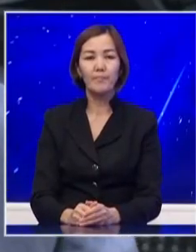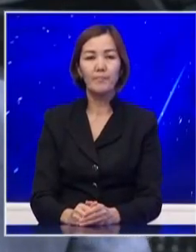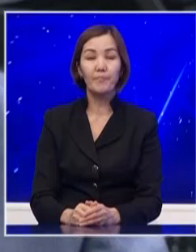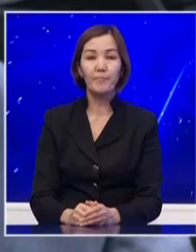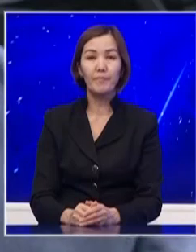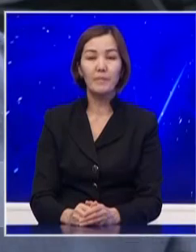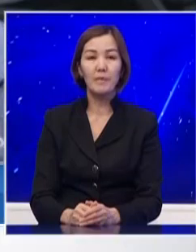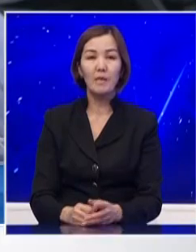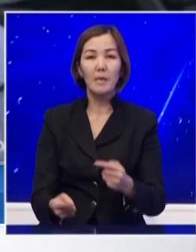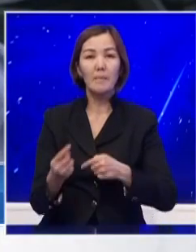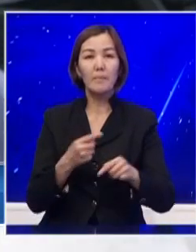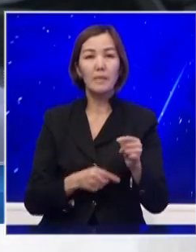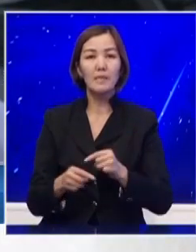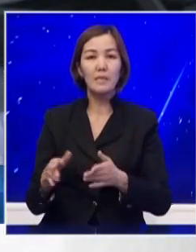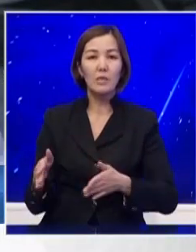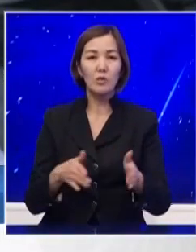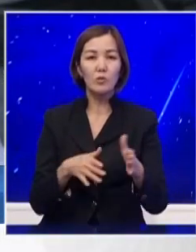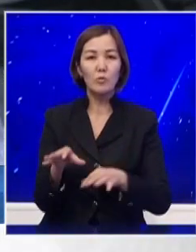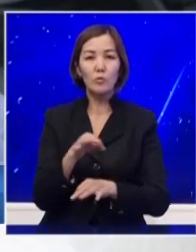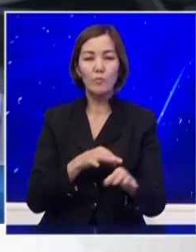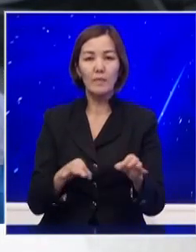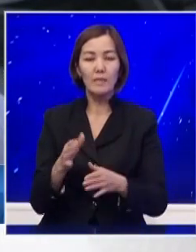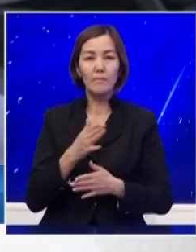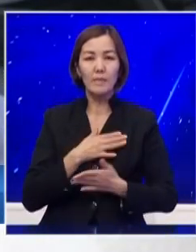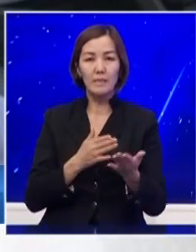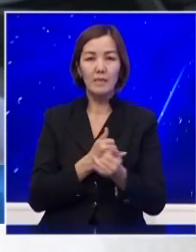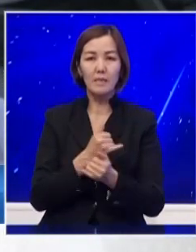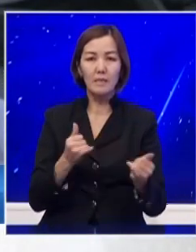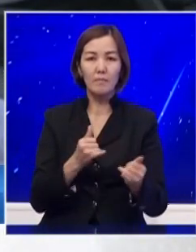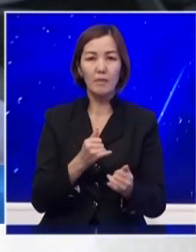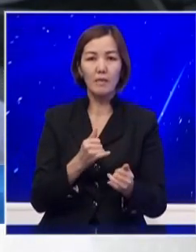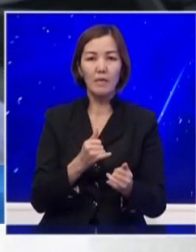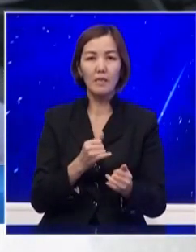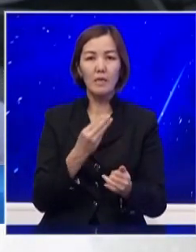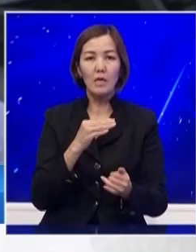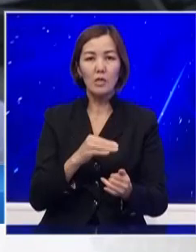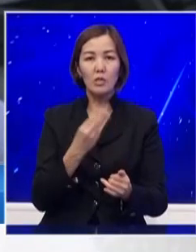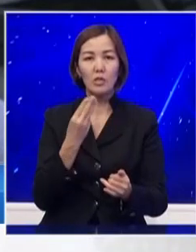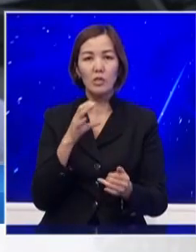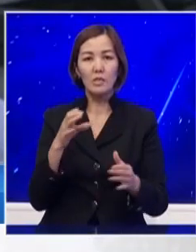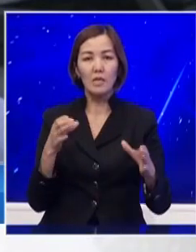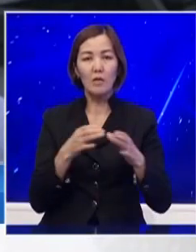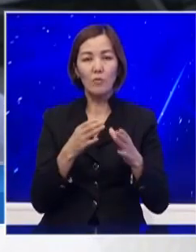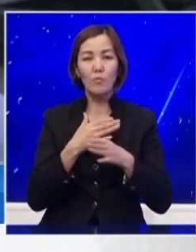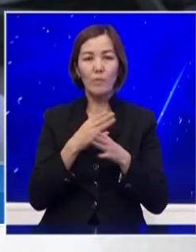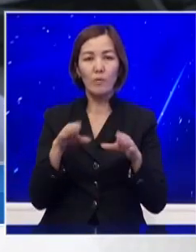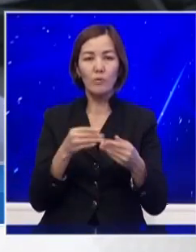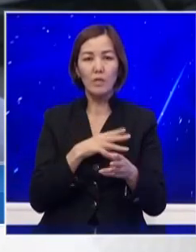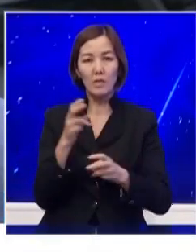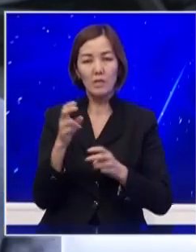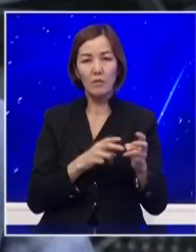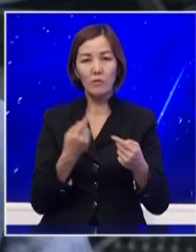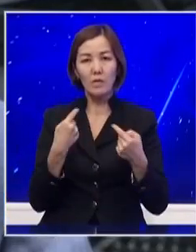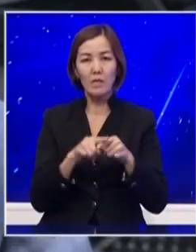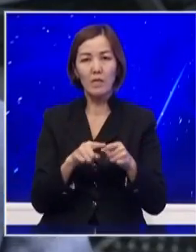проекта бизнеске жол жобасы аясында біздің қызметпен Пюрпак серіктестігіне көмек көрсетілді. Зауытты инженерлік су құбырларына